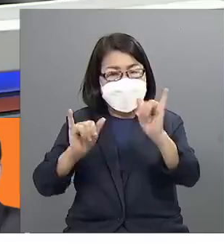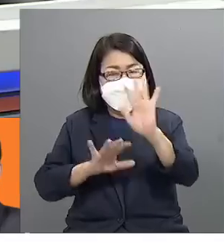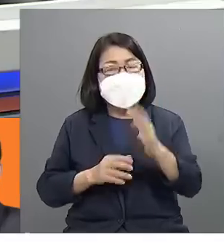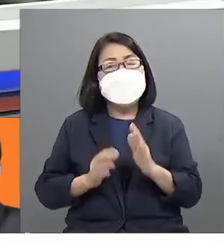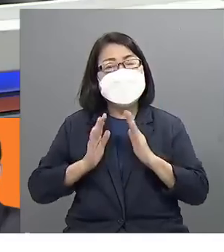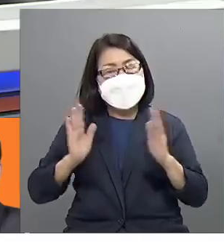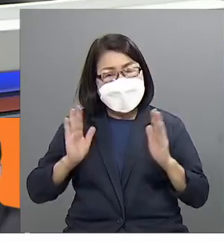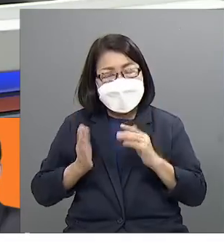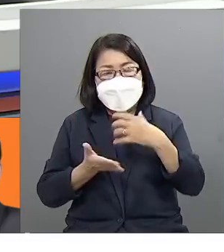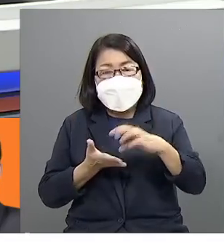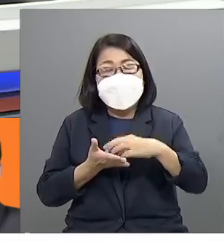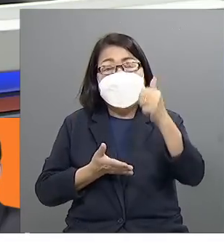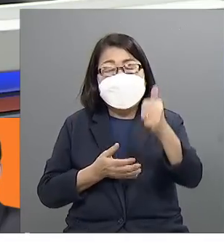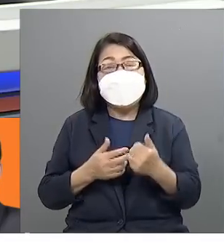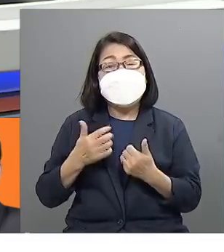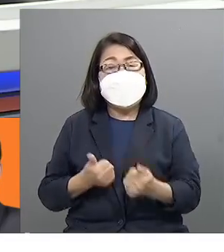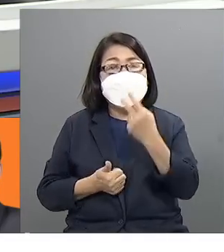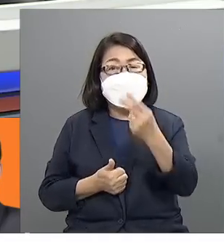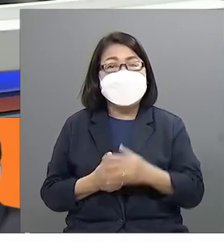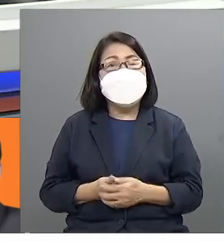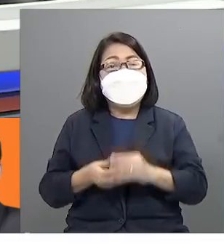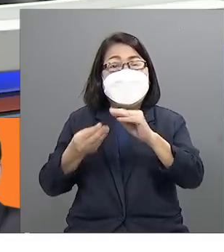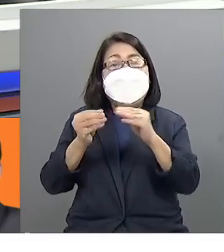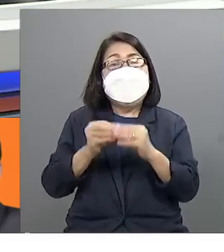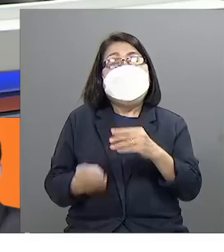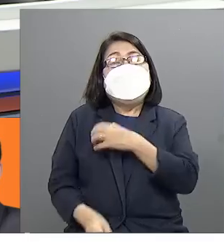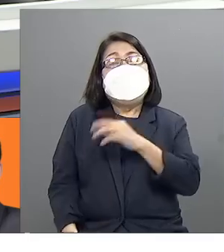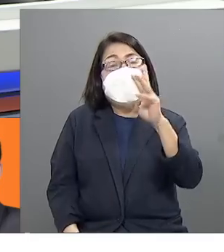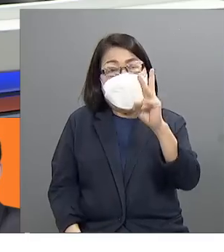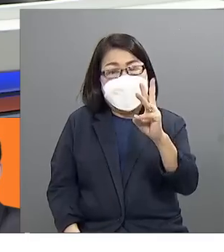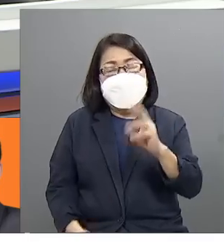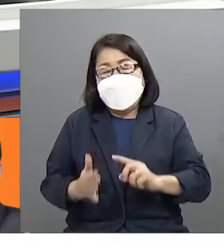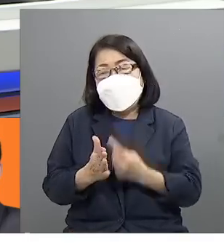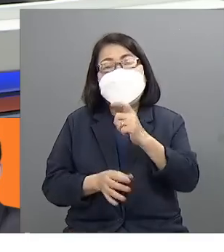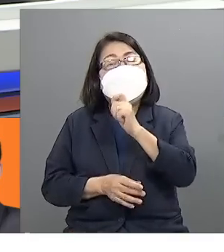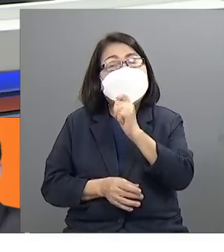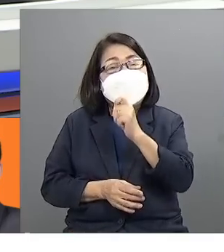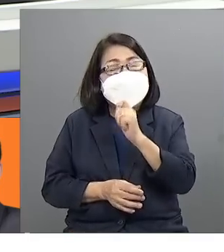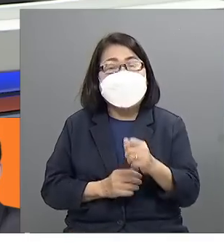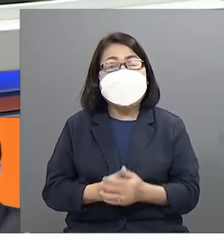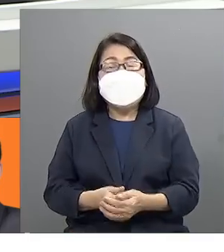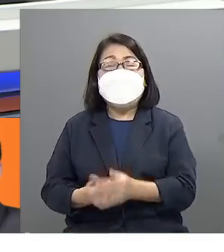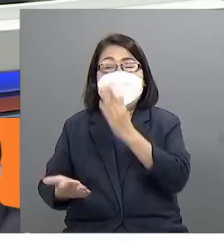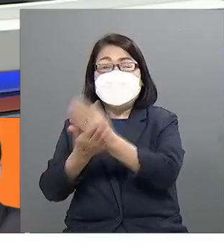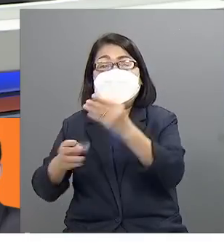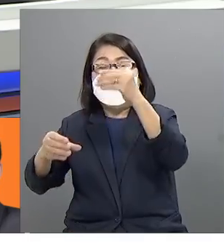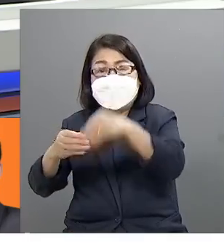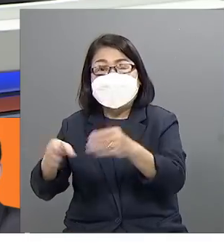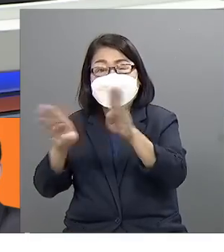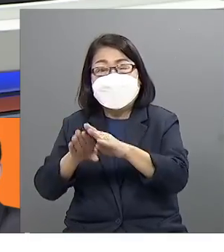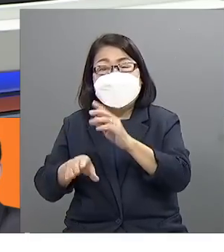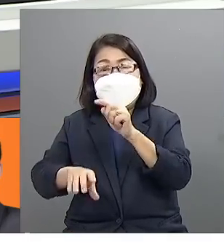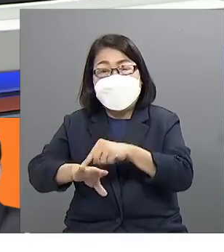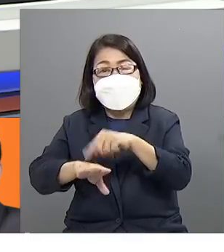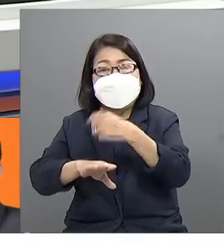เดี๋ยวเราไปดูความเคลื่อนไหวของคุณอัศวินขวัญเมืองครับการปรากฏตัวครั้งแรกหลังจากปิดหีบตั้งแต่17นาฬิกานะครับเดี๋ยวลองมาดู